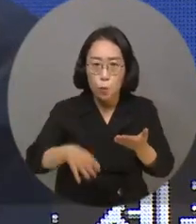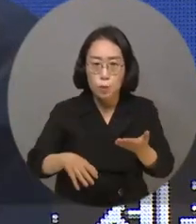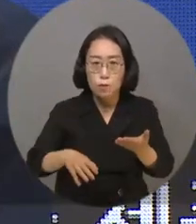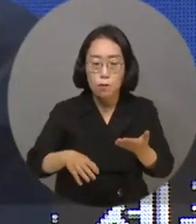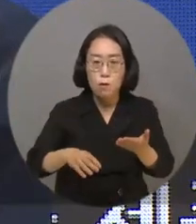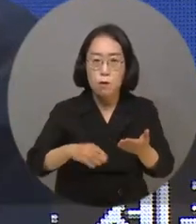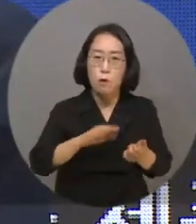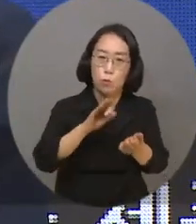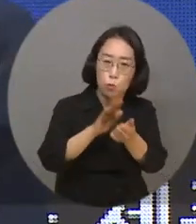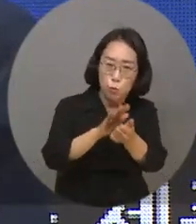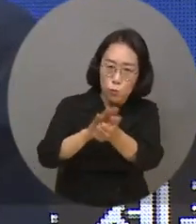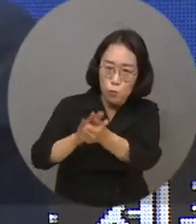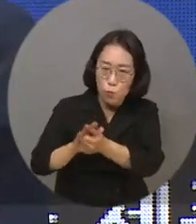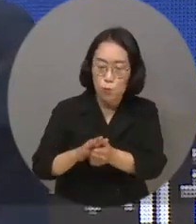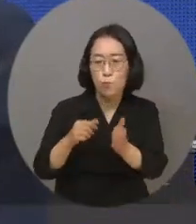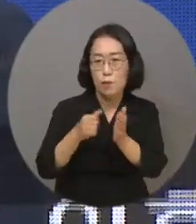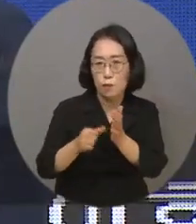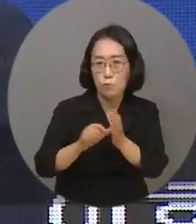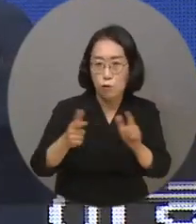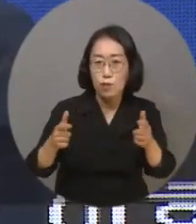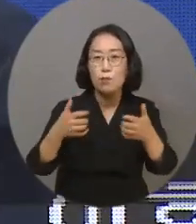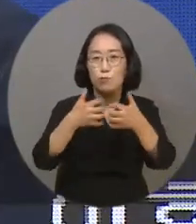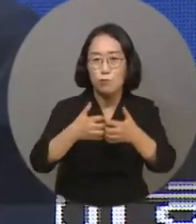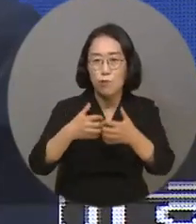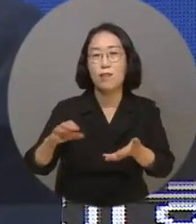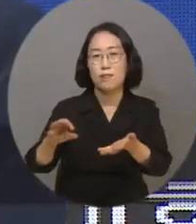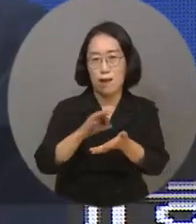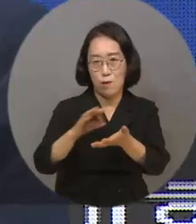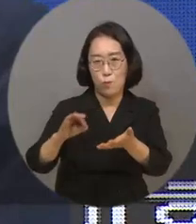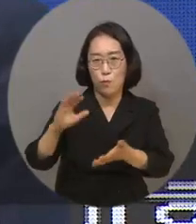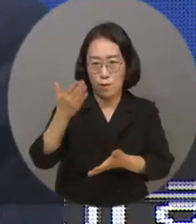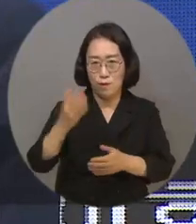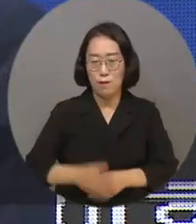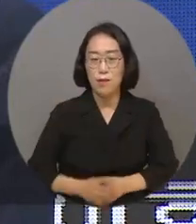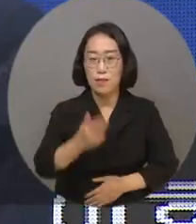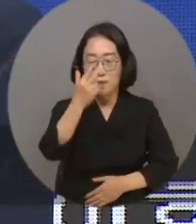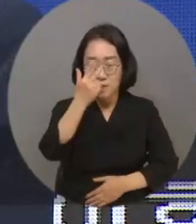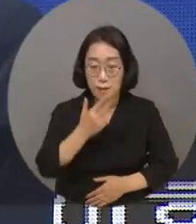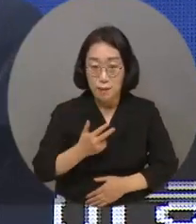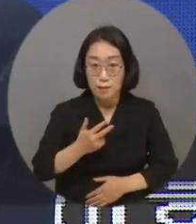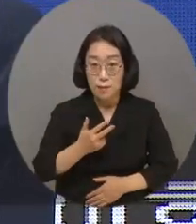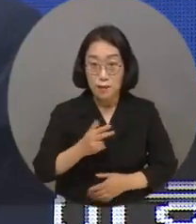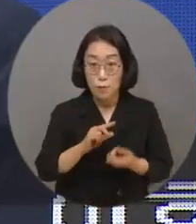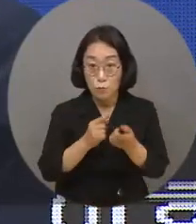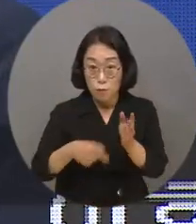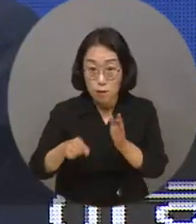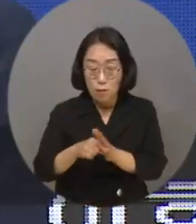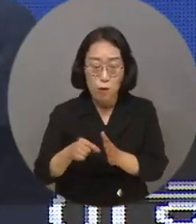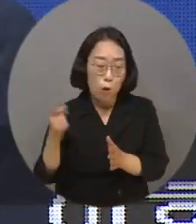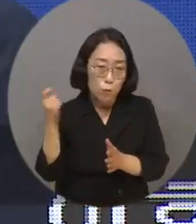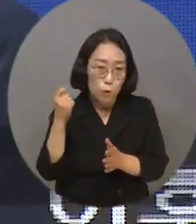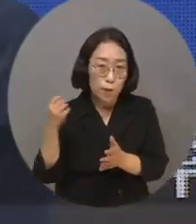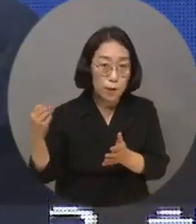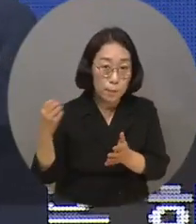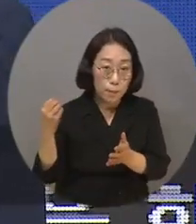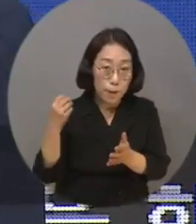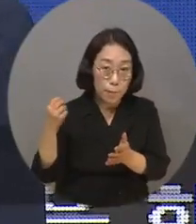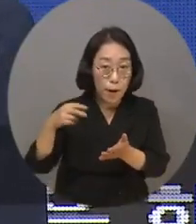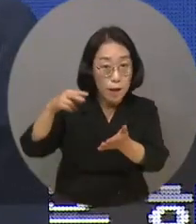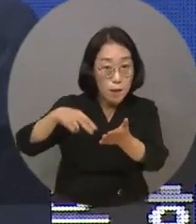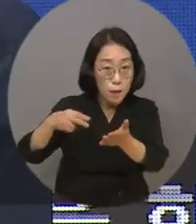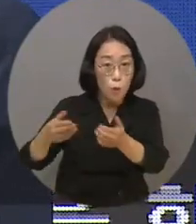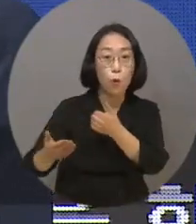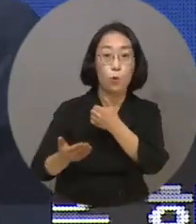있도록 보조공학기기가 큰 역할을 했습니다. 시각장애 소프트웨어 개발자는 문서를 요약해 소리로